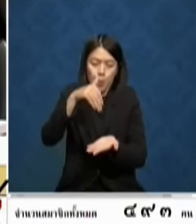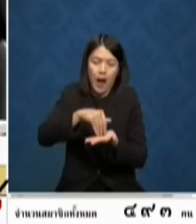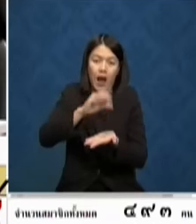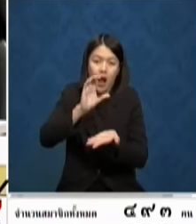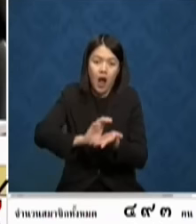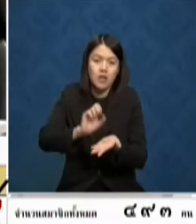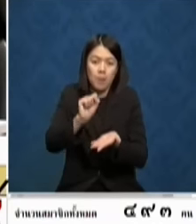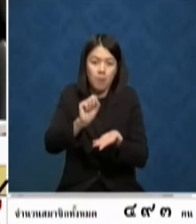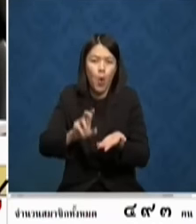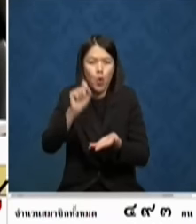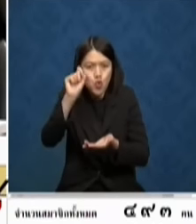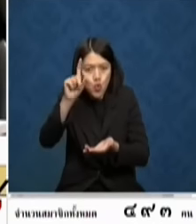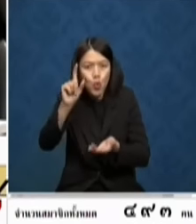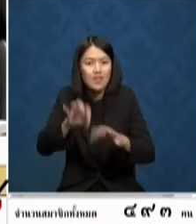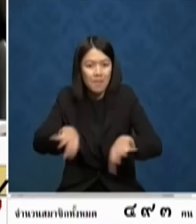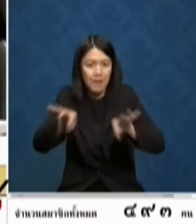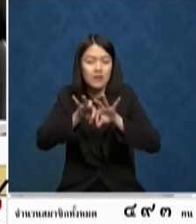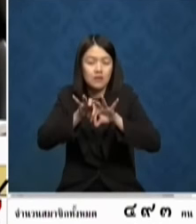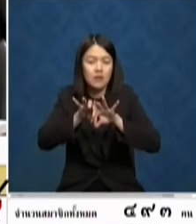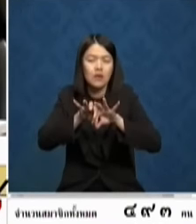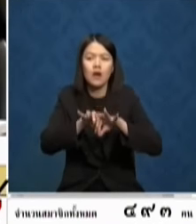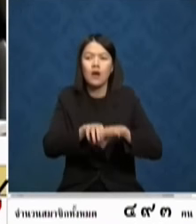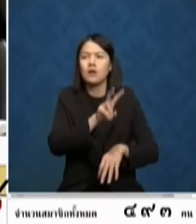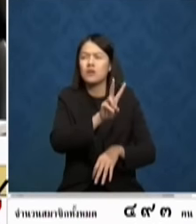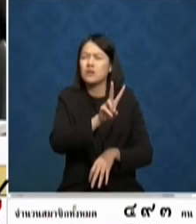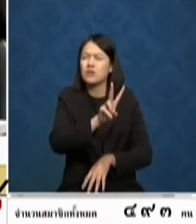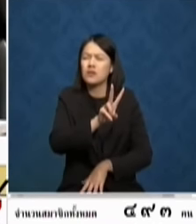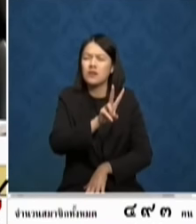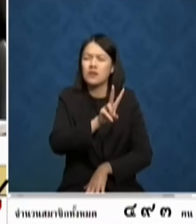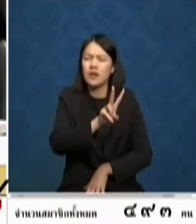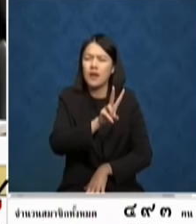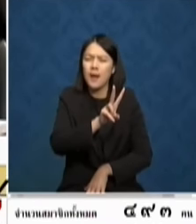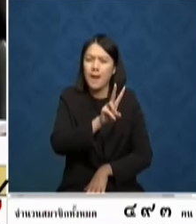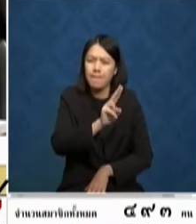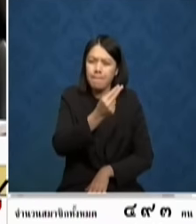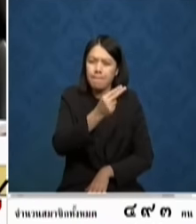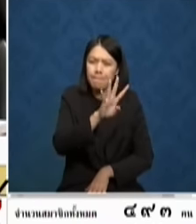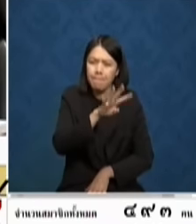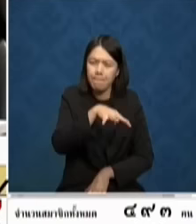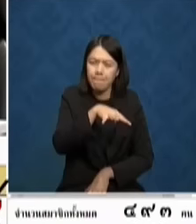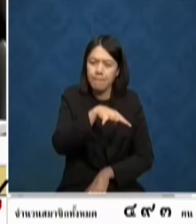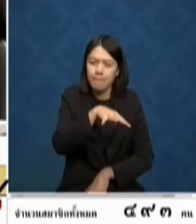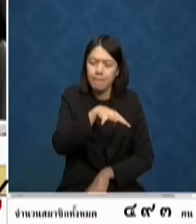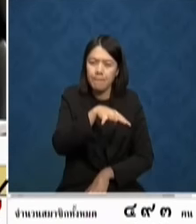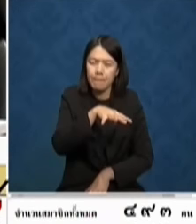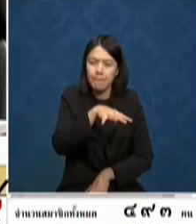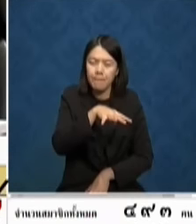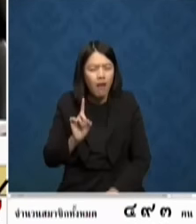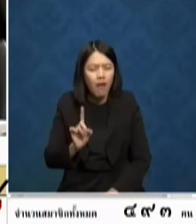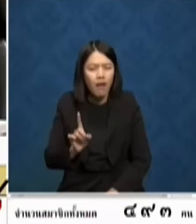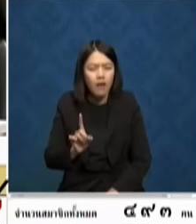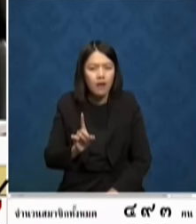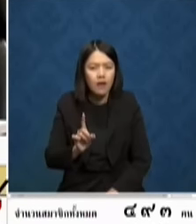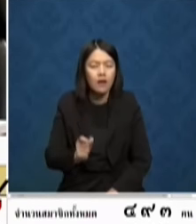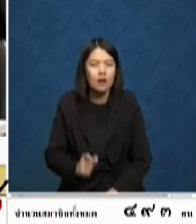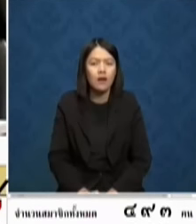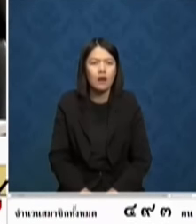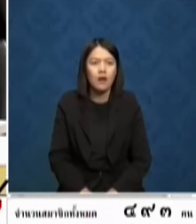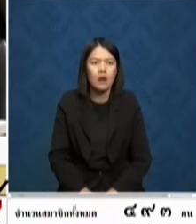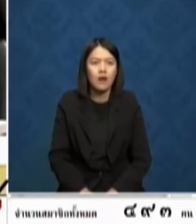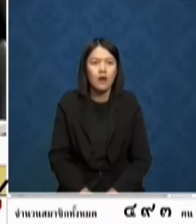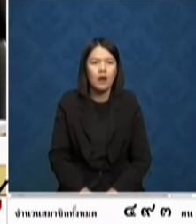วกันอีกคนนายแพทย์เชิดชัยตันติสิรินสสบัญชีรายชื่อพรรคเพื่อไทยก็บอกว่าเนี่ยจริงๆพรรคเพื่อไทยเนี่ยเขาตั้